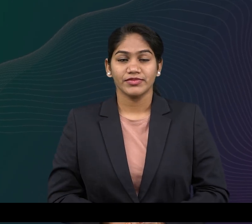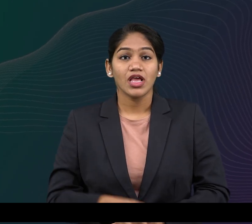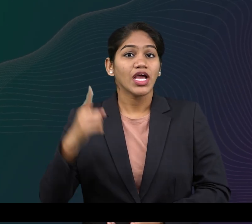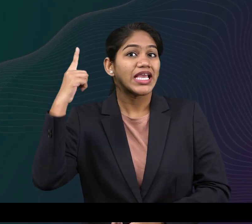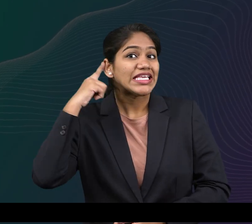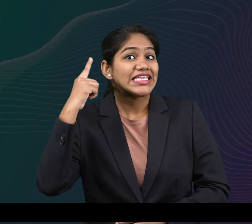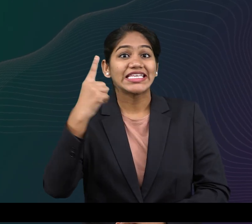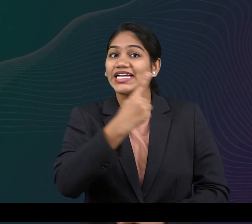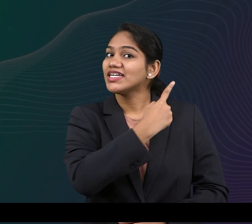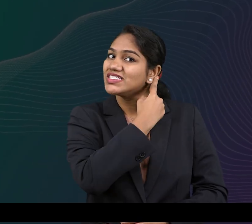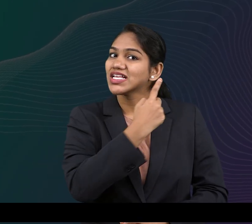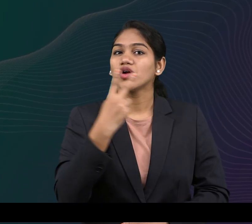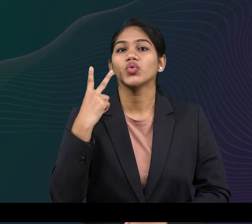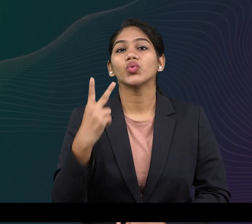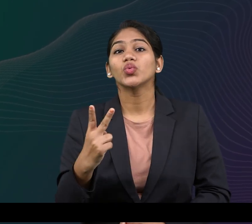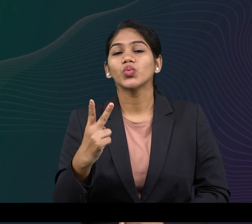2 कान,